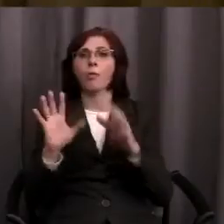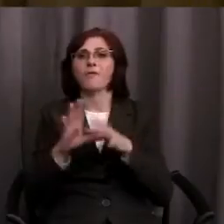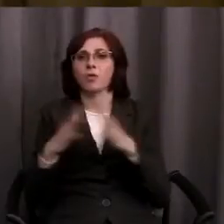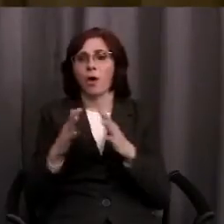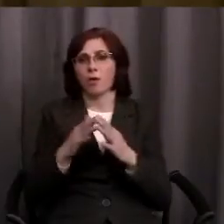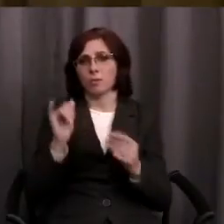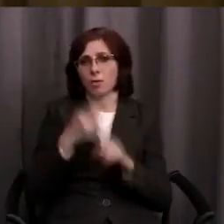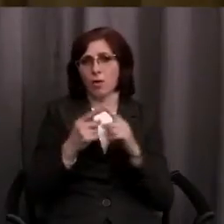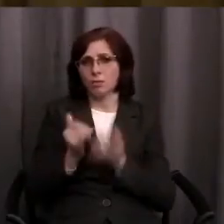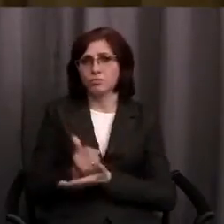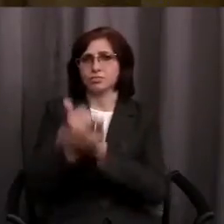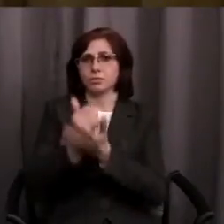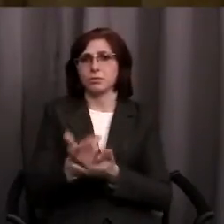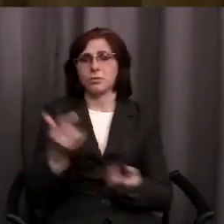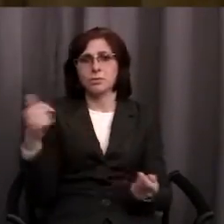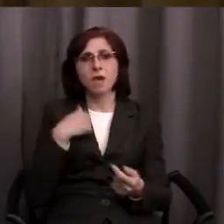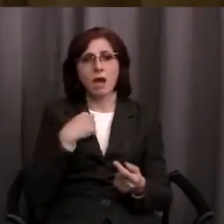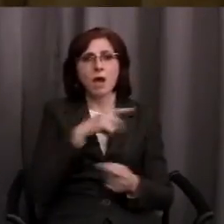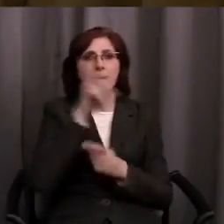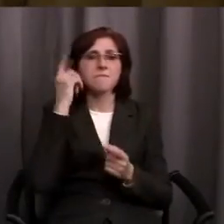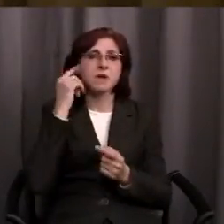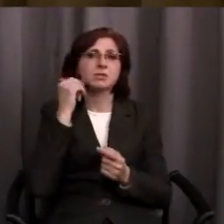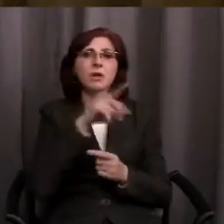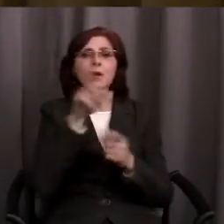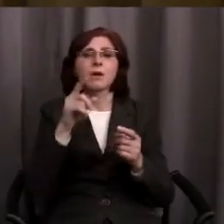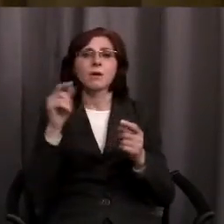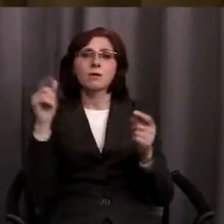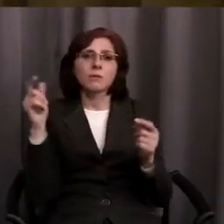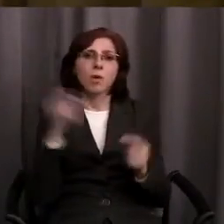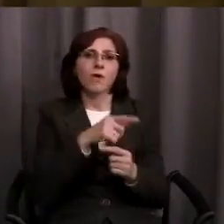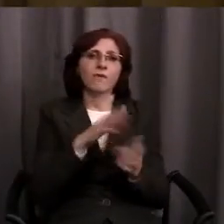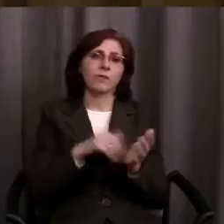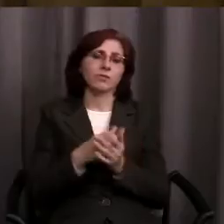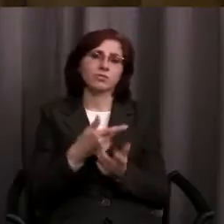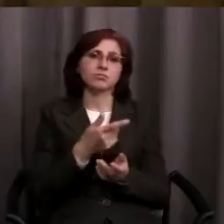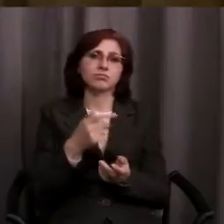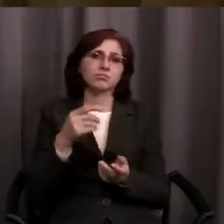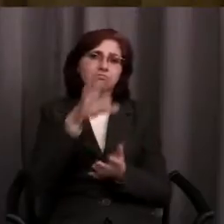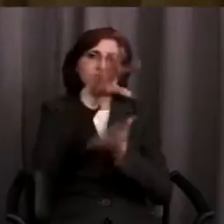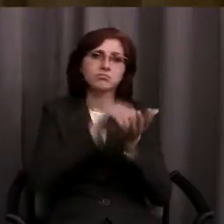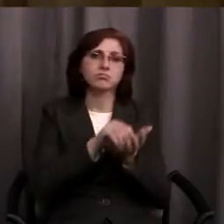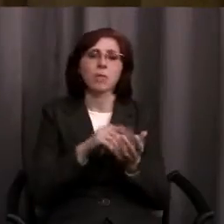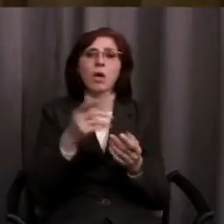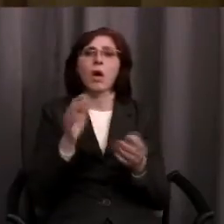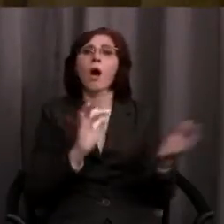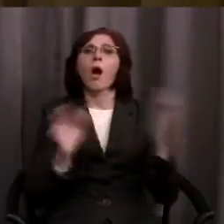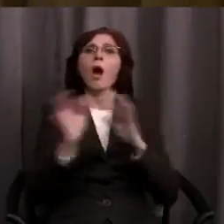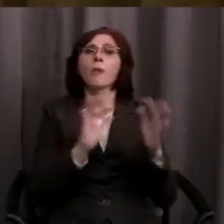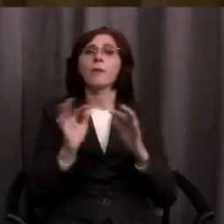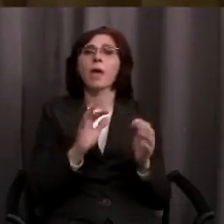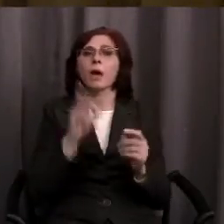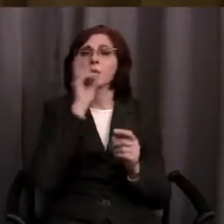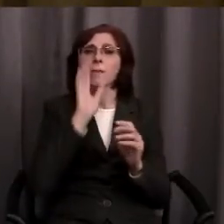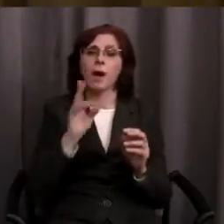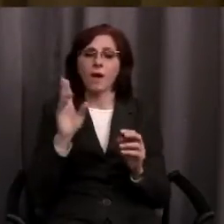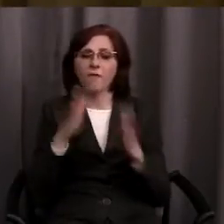ulżyć. I my uważamy, że powinno być to na przykład zaliczenie opiekunowi czasu opieki jako